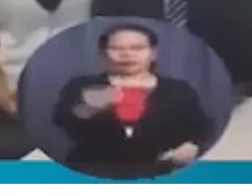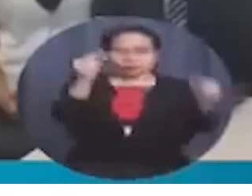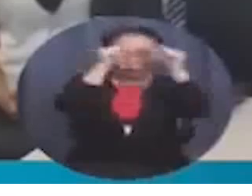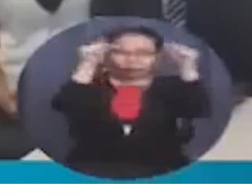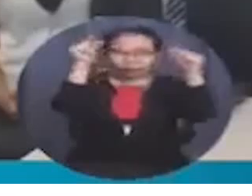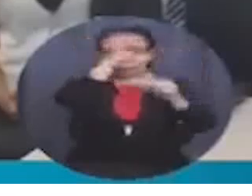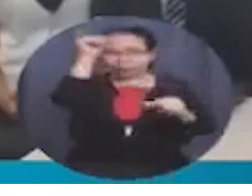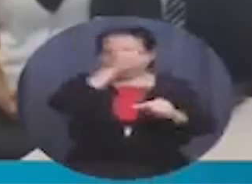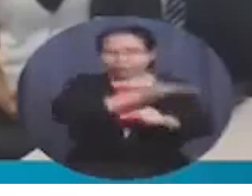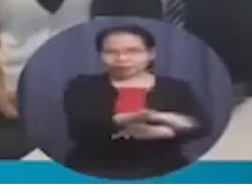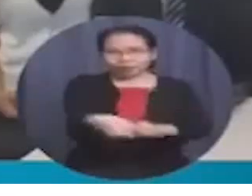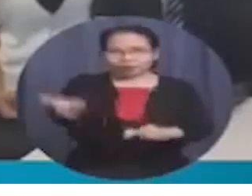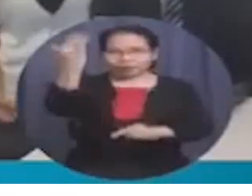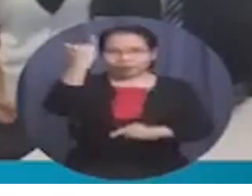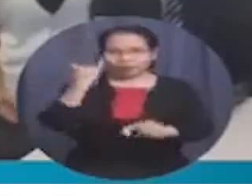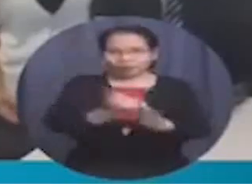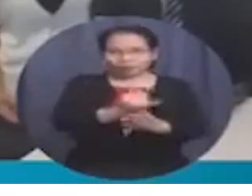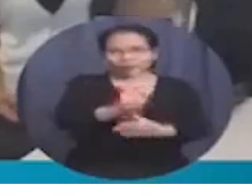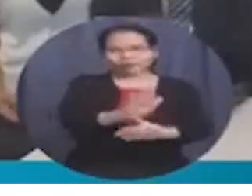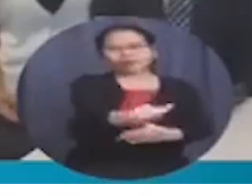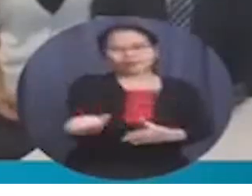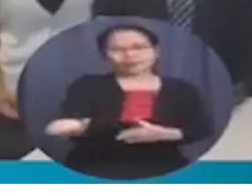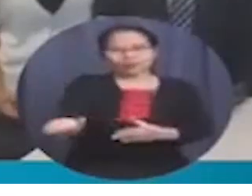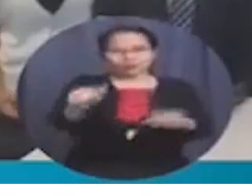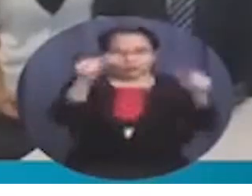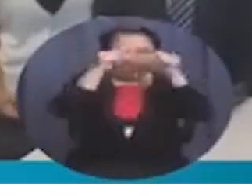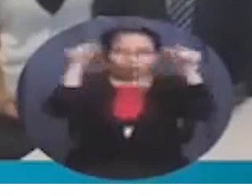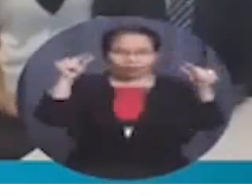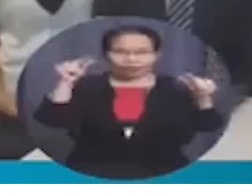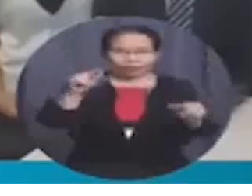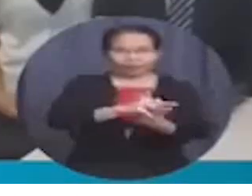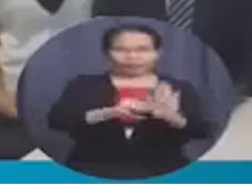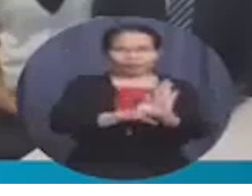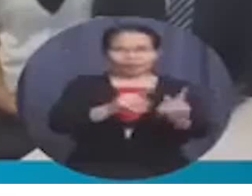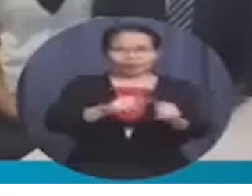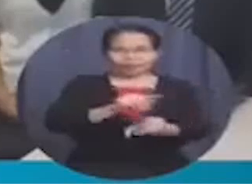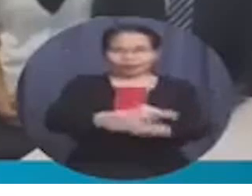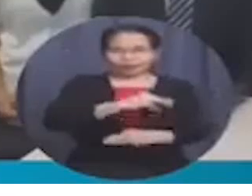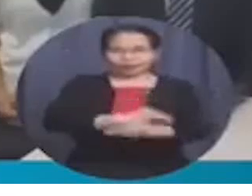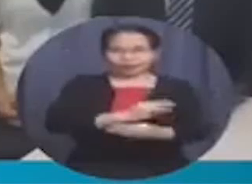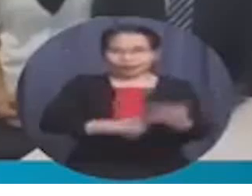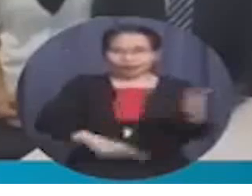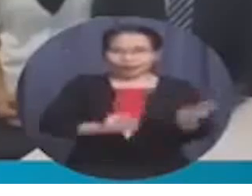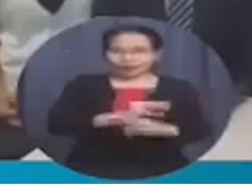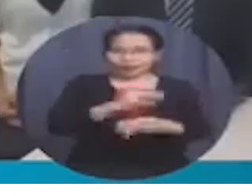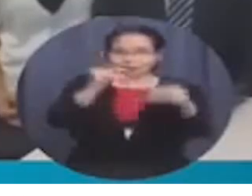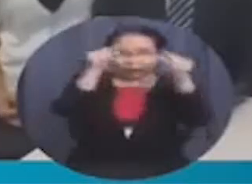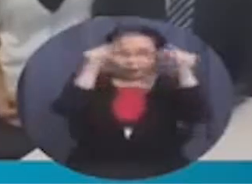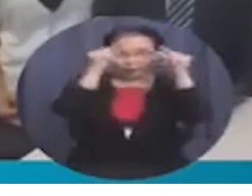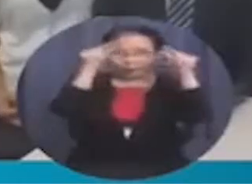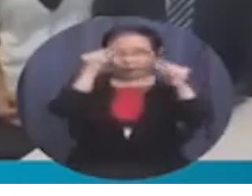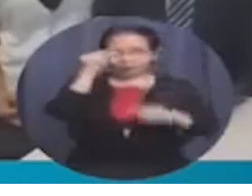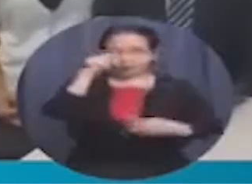Sabi, pati sasali mo sarili mo. Pinagawa si Moises, ano ang pinagawa kay Moises?